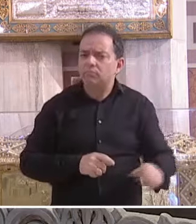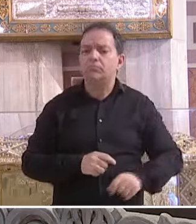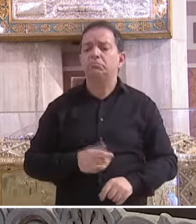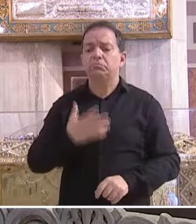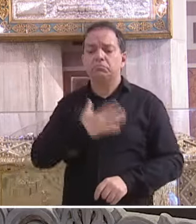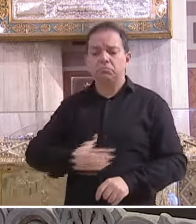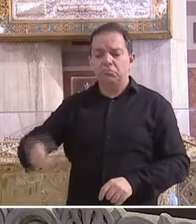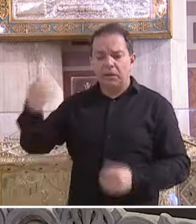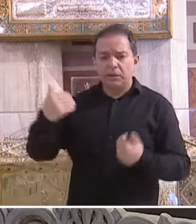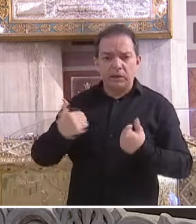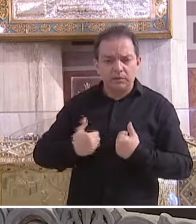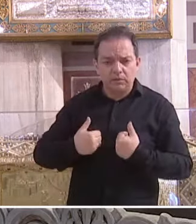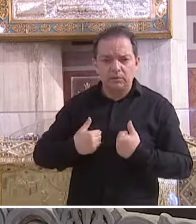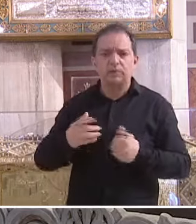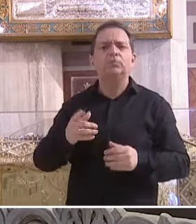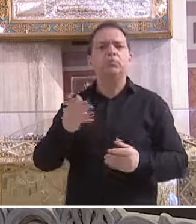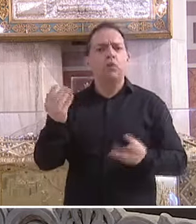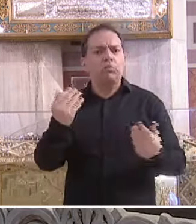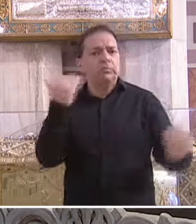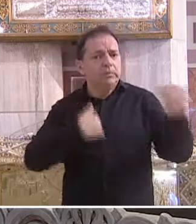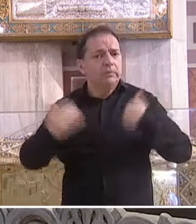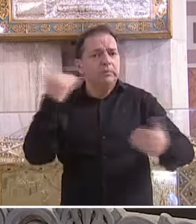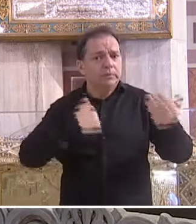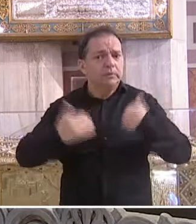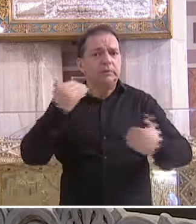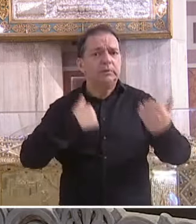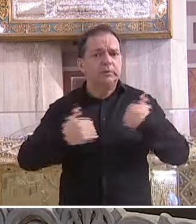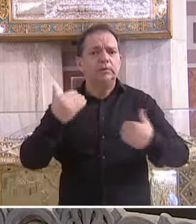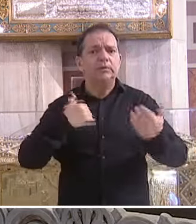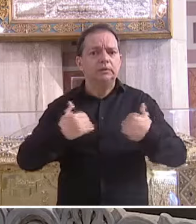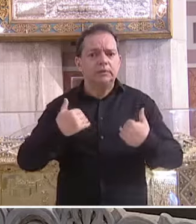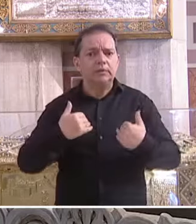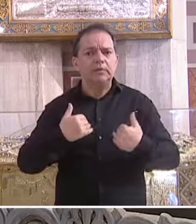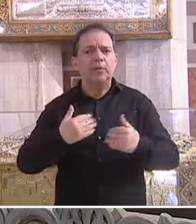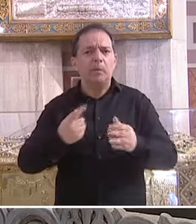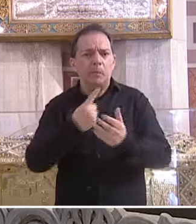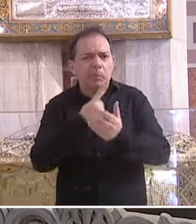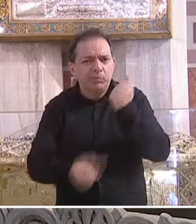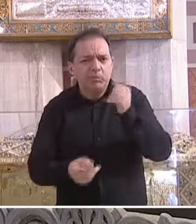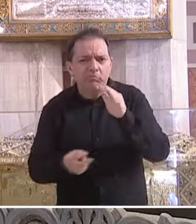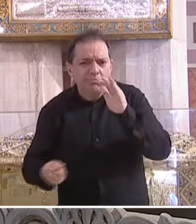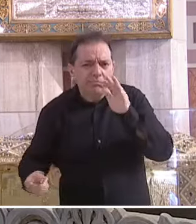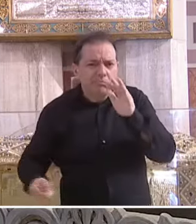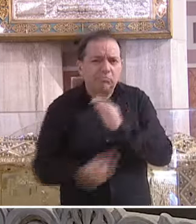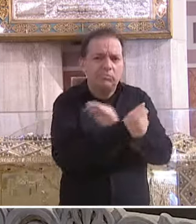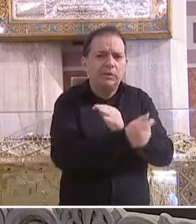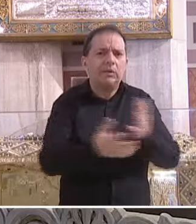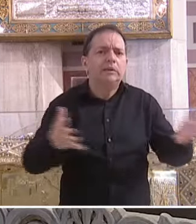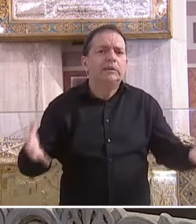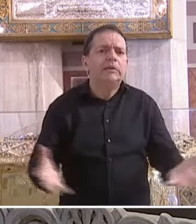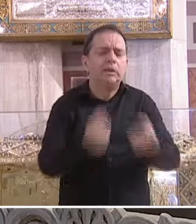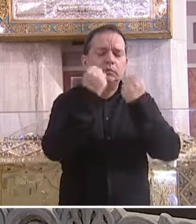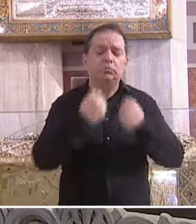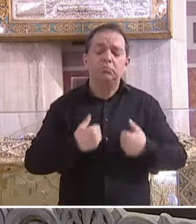αρνήθηκε κατηγορηματικά τις προτάσεις που του έκαναν να διαφύγει για να σωθεί.